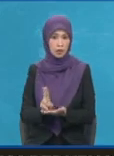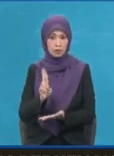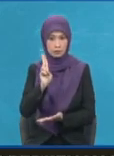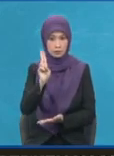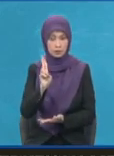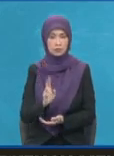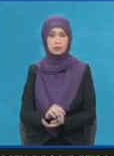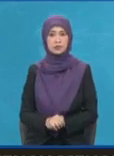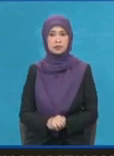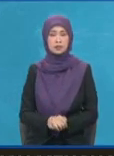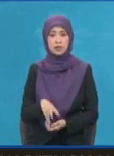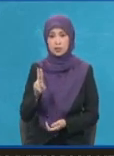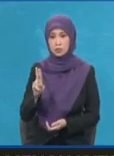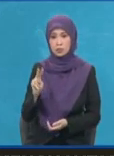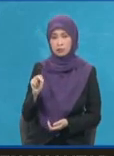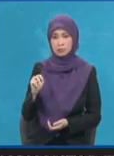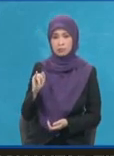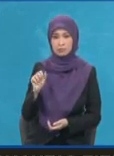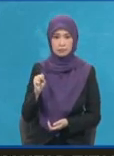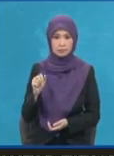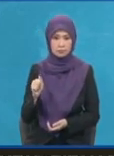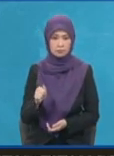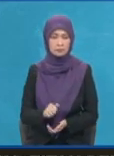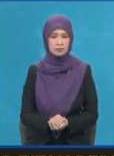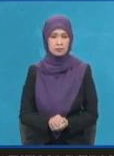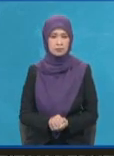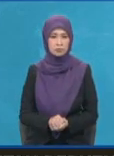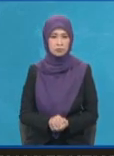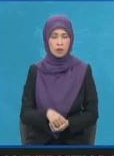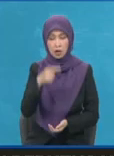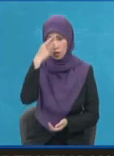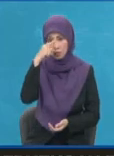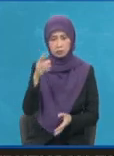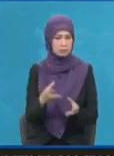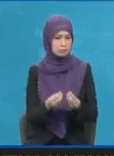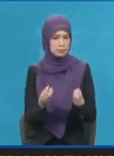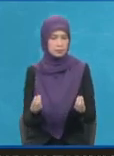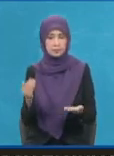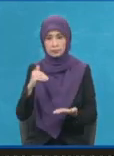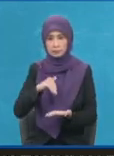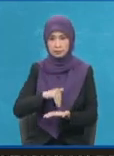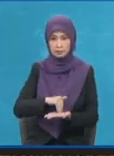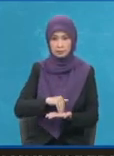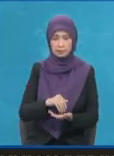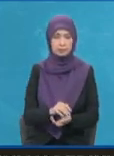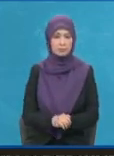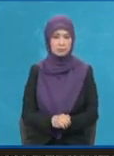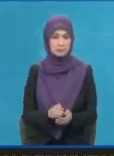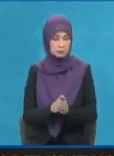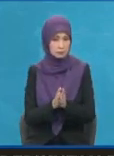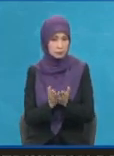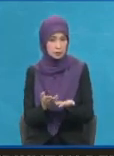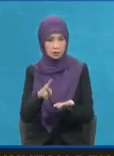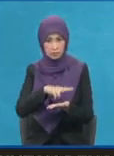Islam Sultan Syarif al-inisa dan sebagai wadah untuk memperkaya dan meluaskan pengetahuan mahasiswa dan mahasiswi mengenai